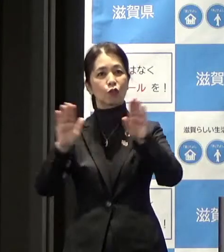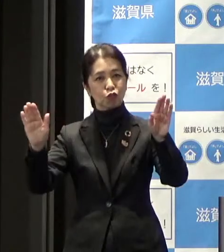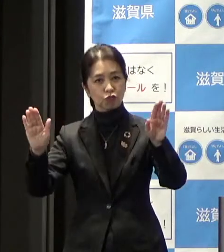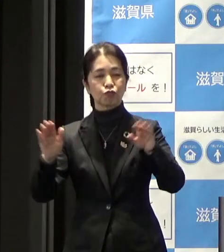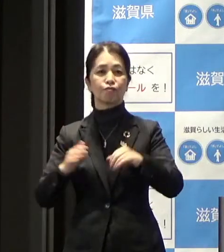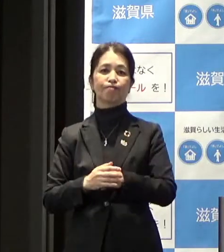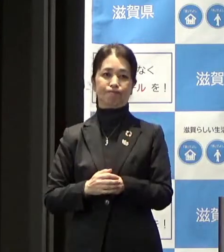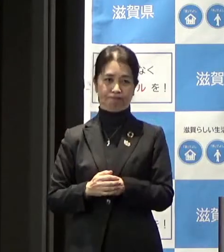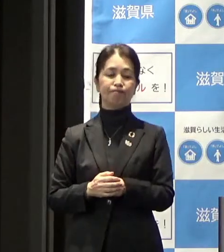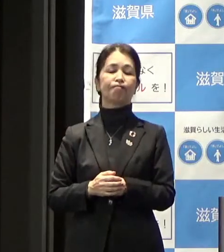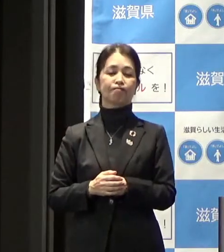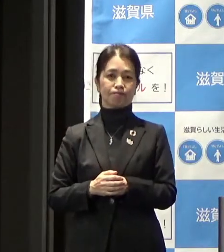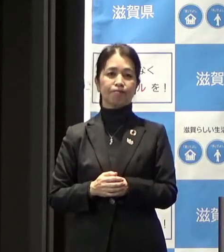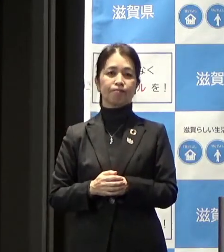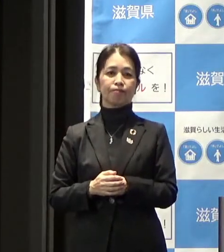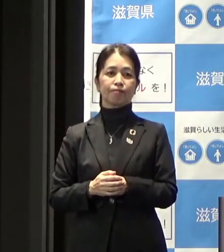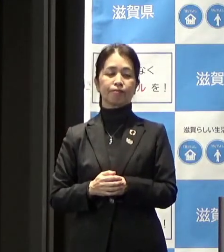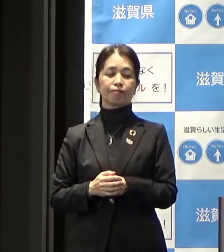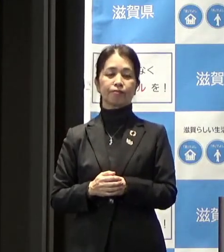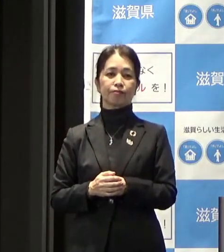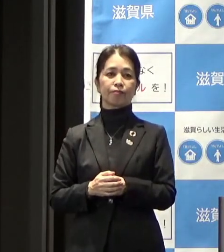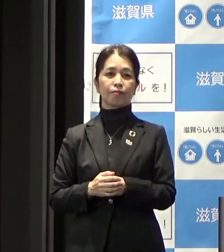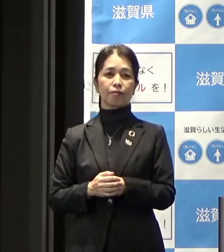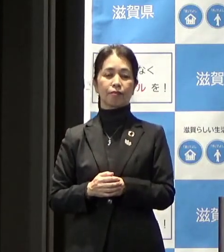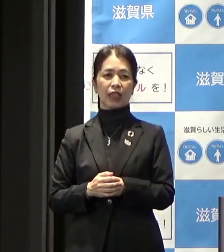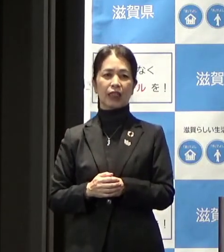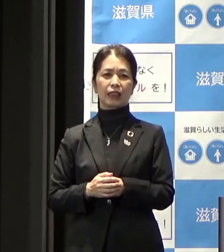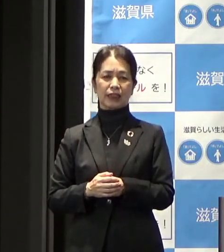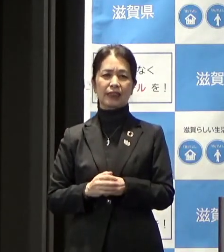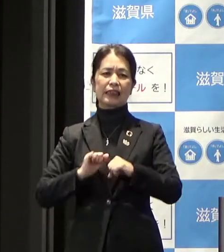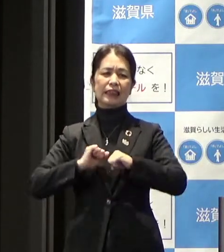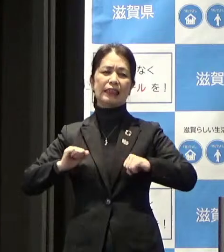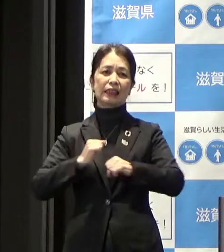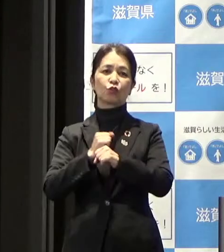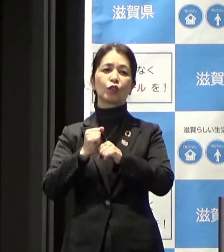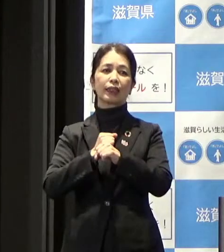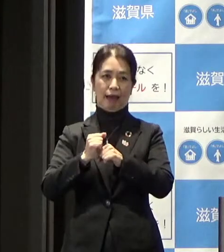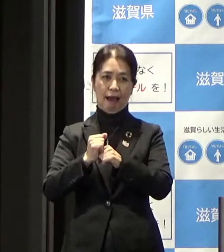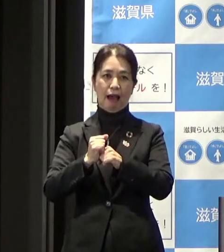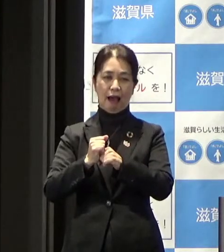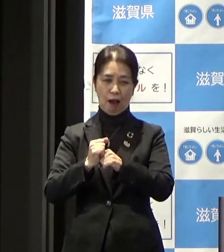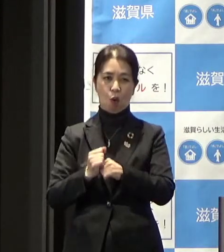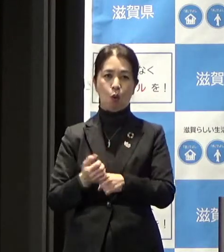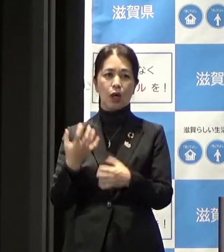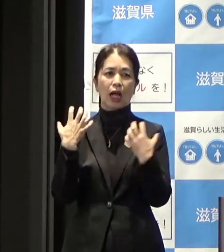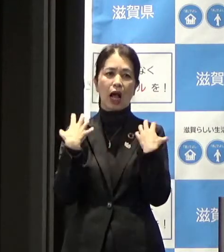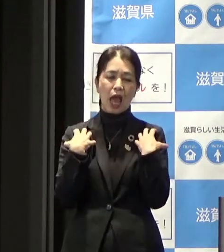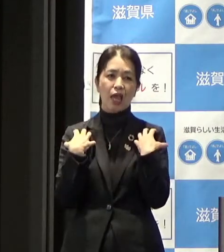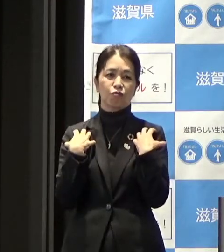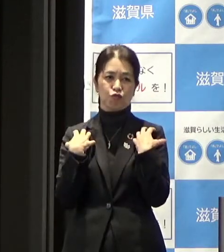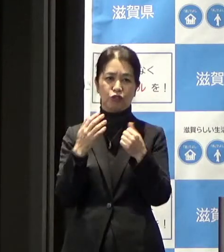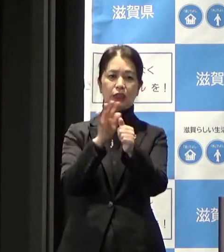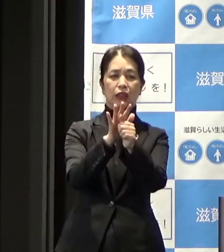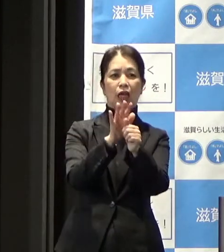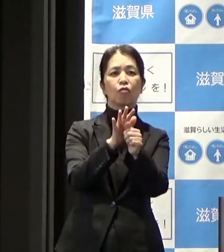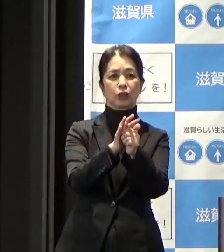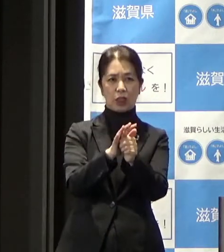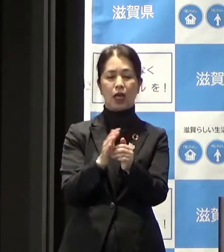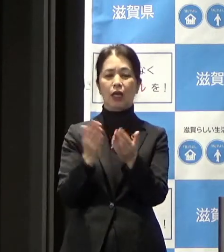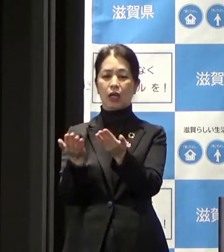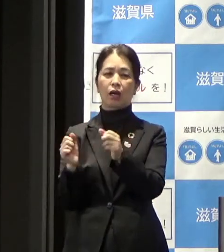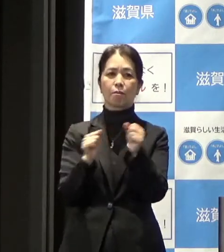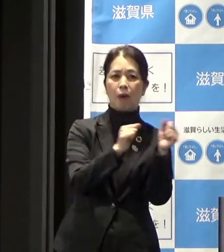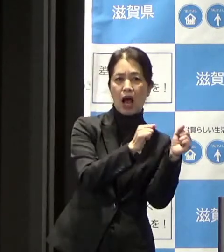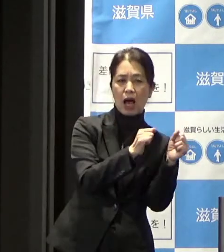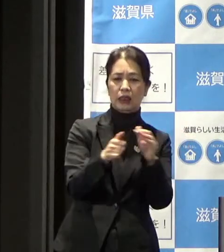基づいてご説明、ご案内を申し上げます。生きづらさを抱える人への支援の一つといたしまして、不登校や引きこもり